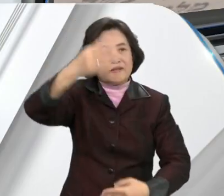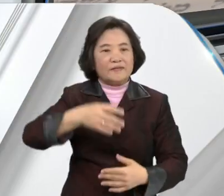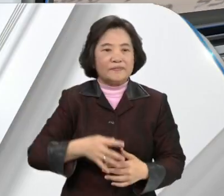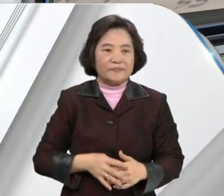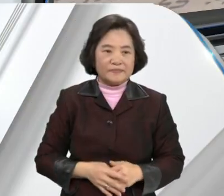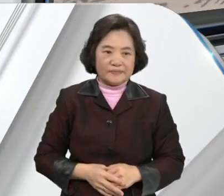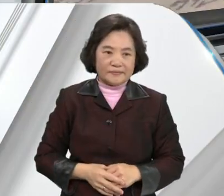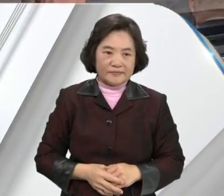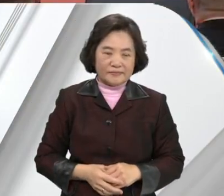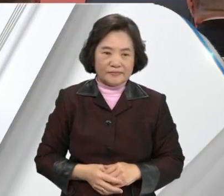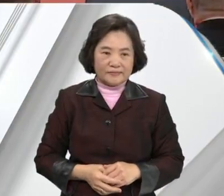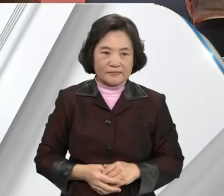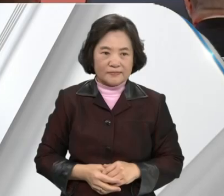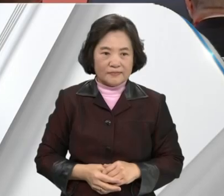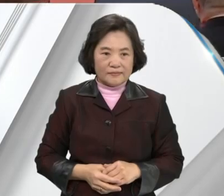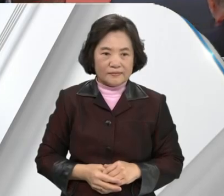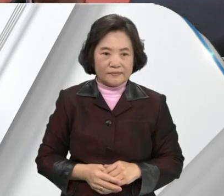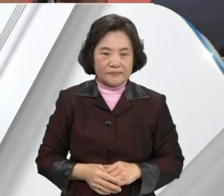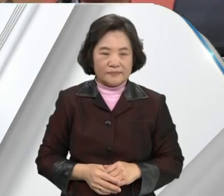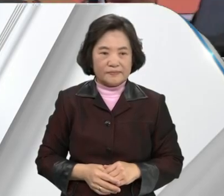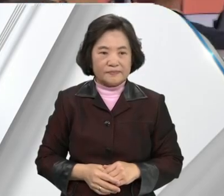今年是了解台北国际书展，今年中同历史台做主题。前日以色列进行主题馆，近几排开幕典礼，总统蔡英文到文化部长陈丽娟都亲身去了现场为书展开幕。